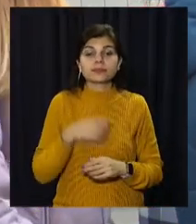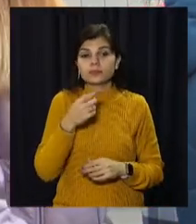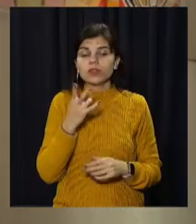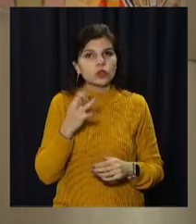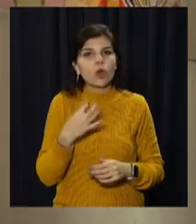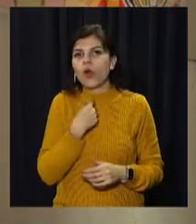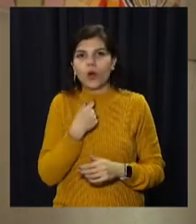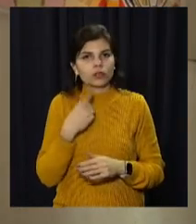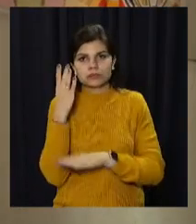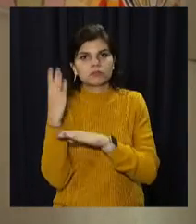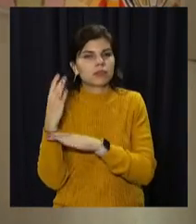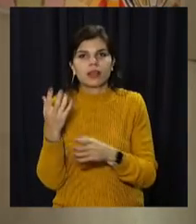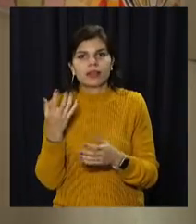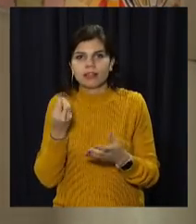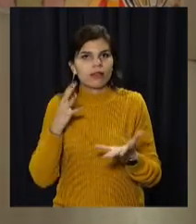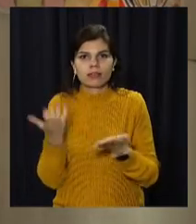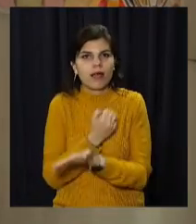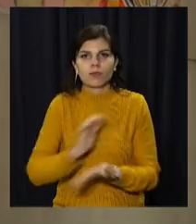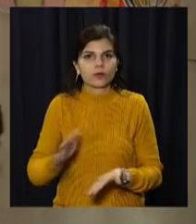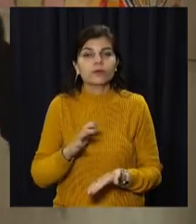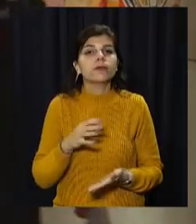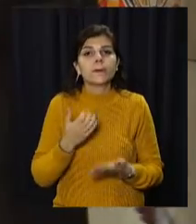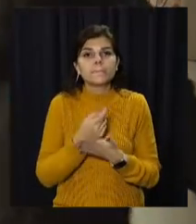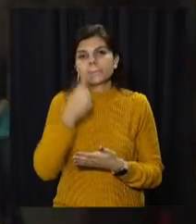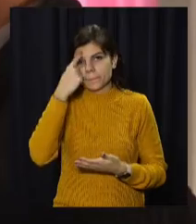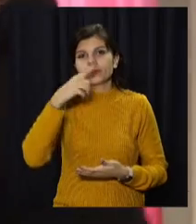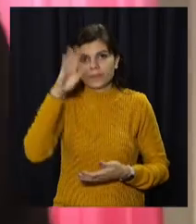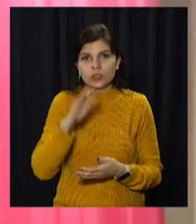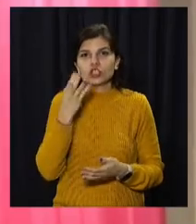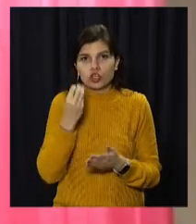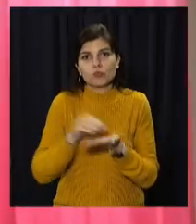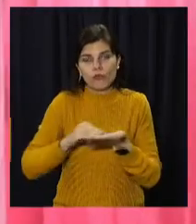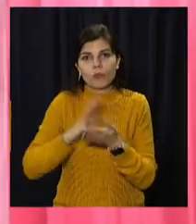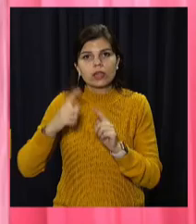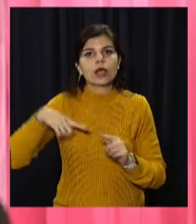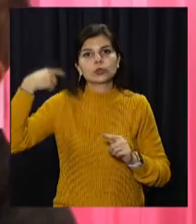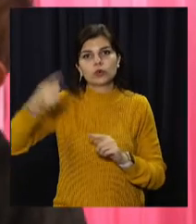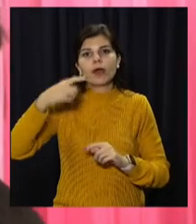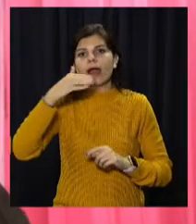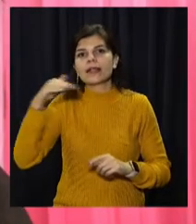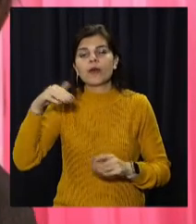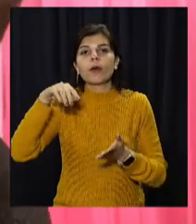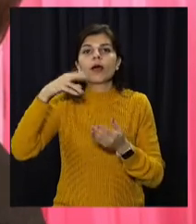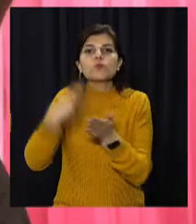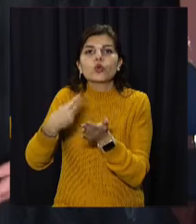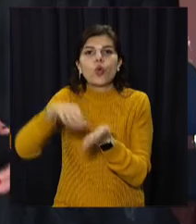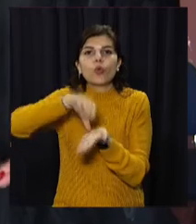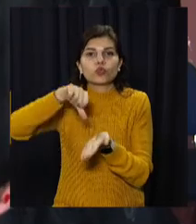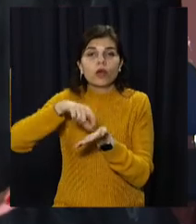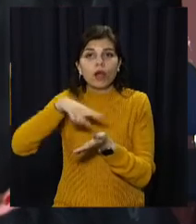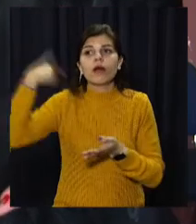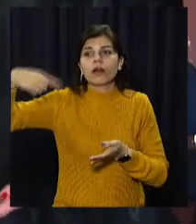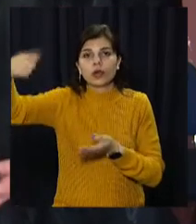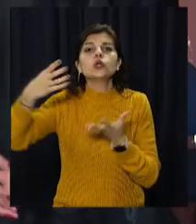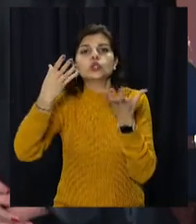необхідну кількість голосів. Тож Михайло збирається подати ідею ще раз на наступних етапах бюджету участі. А вони будуть,